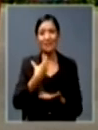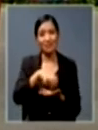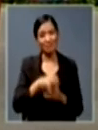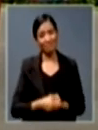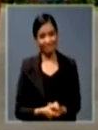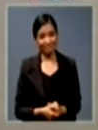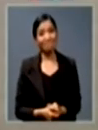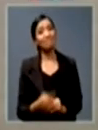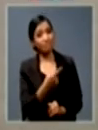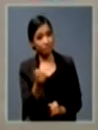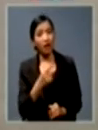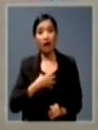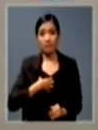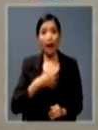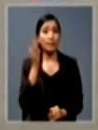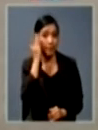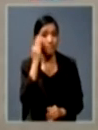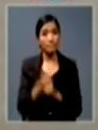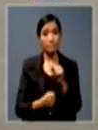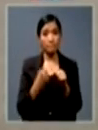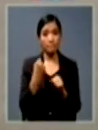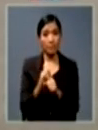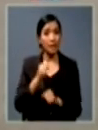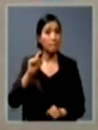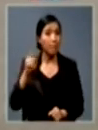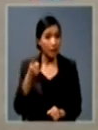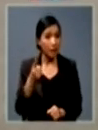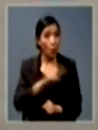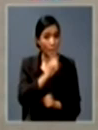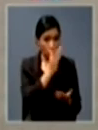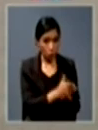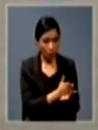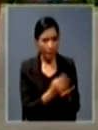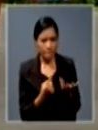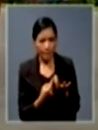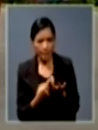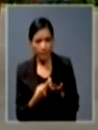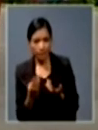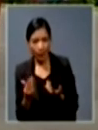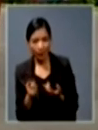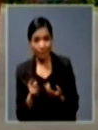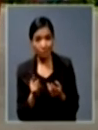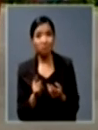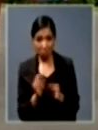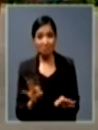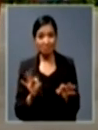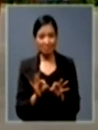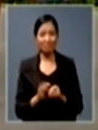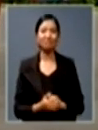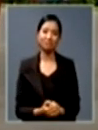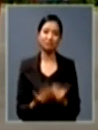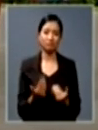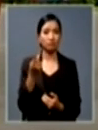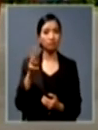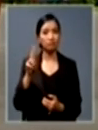ที่ทุกคนอยากจะทราบว่าเอ๊ะปีใหม่ได้หยุดกี่วัน โอ้ยแถมกันมากเลย เรื่องใหญ่วันนี้คณะรัฐม